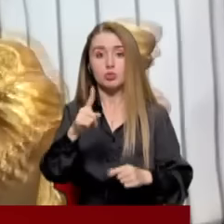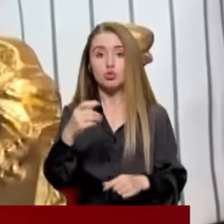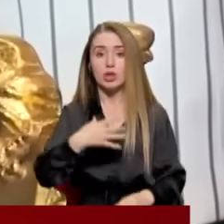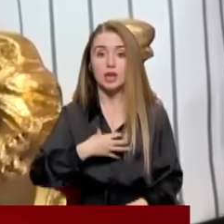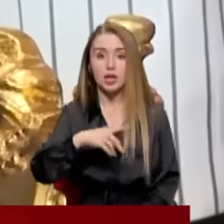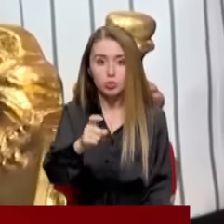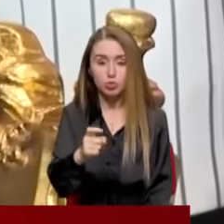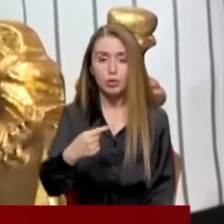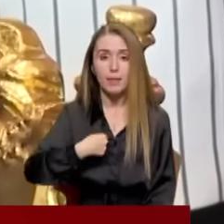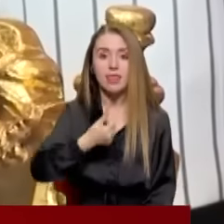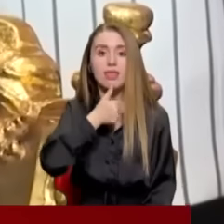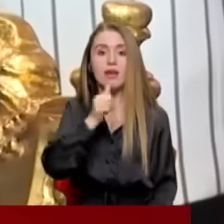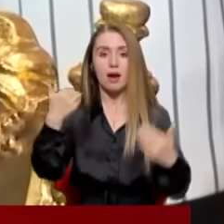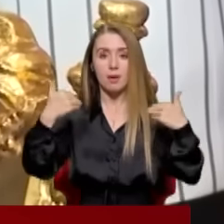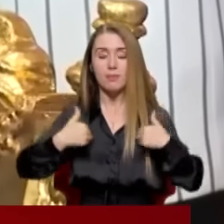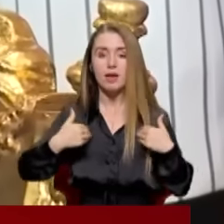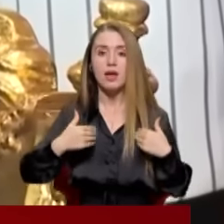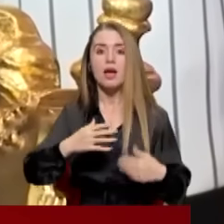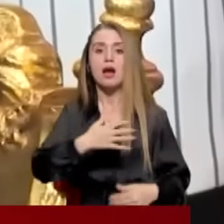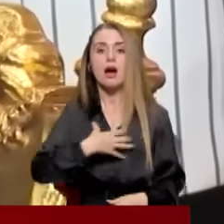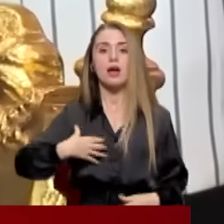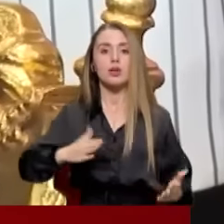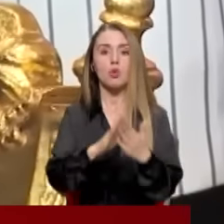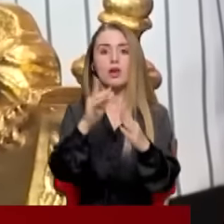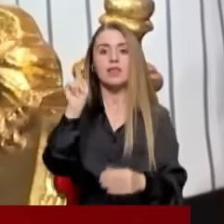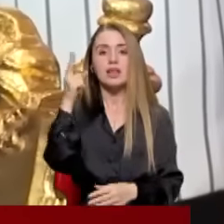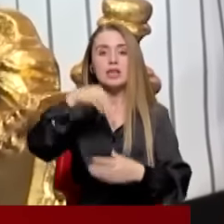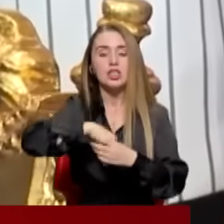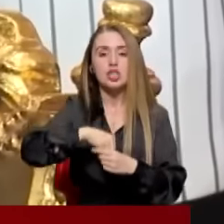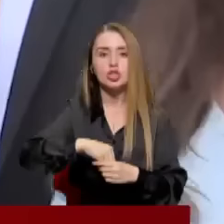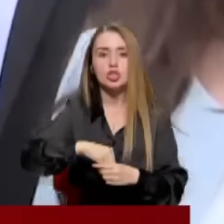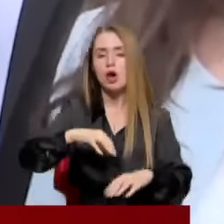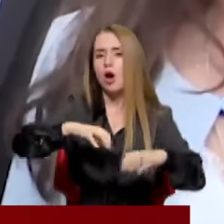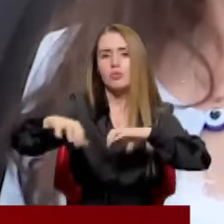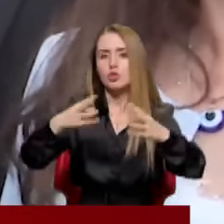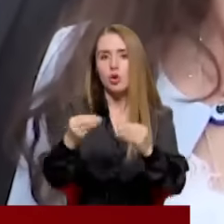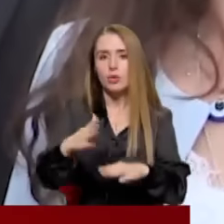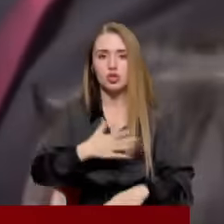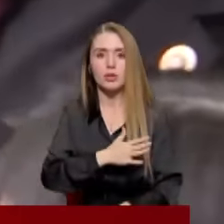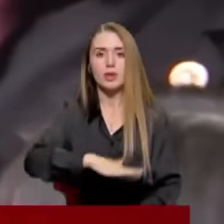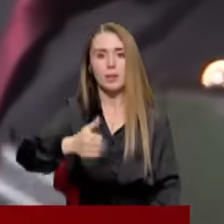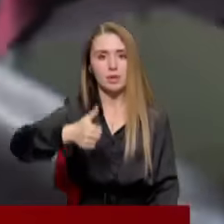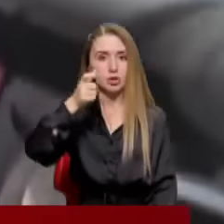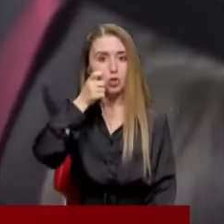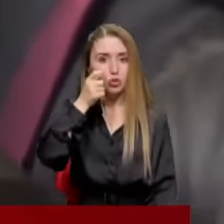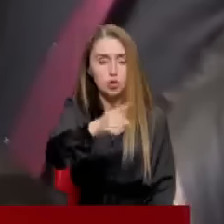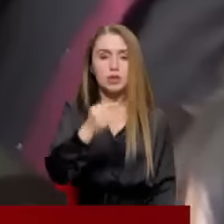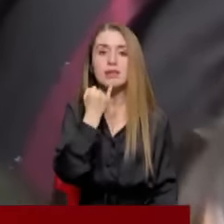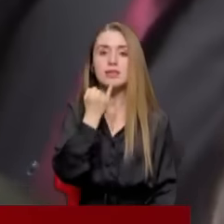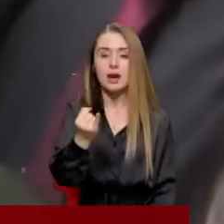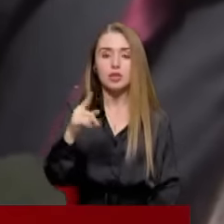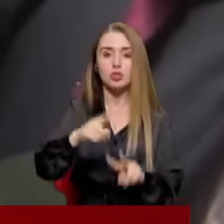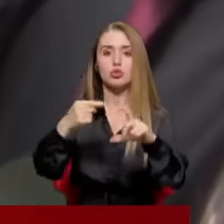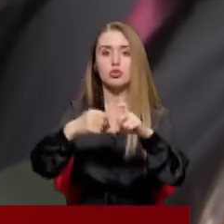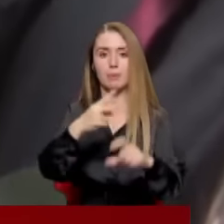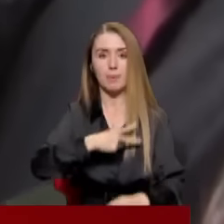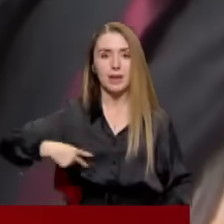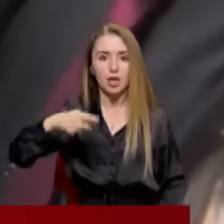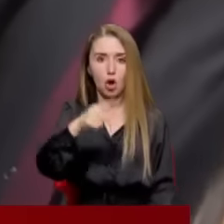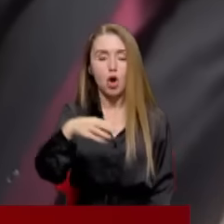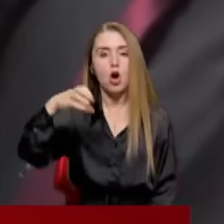bulur. Abisi ana muhalefet lideri diye asla kayrılmaz. CHP Genel Başkanı Özgür Özel'in ziyaret ettiği Yunus Emre